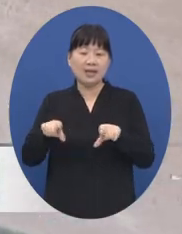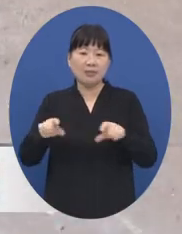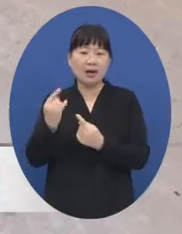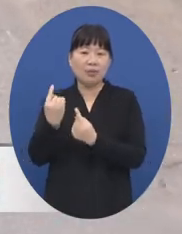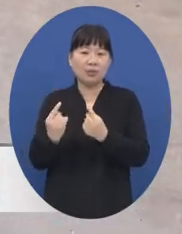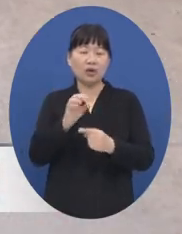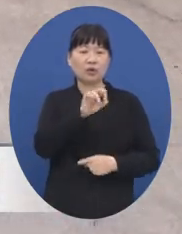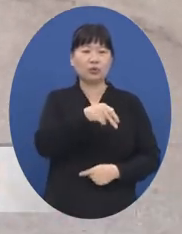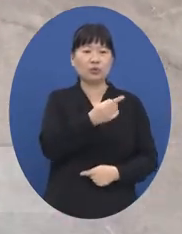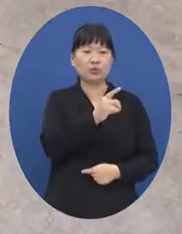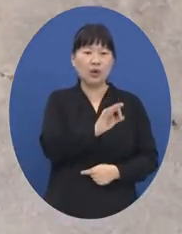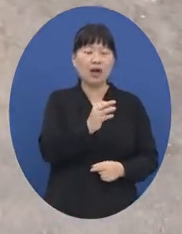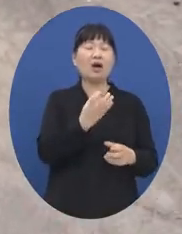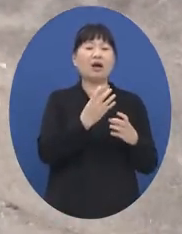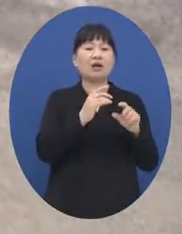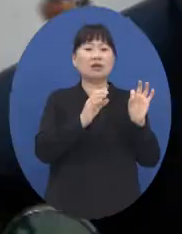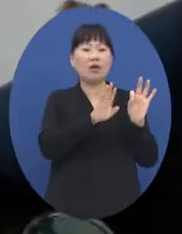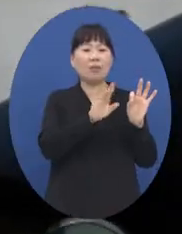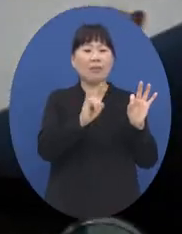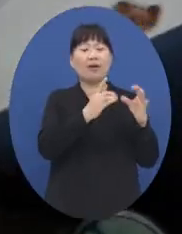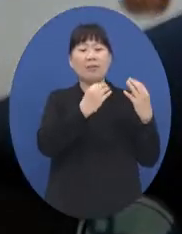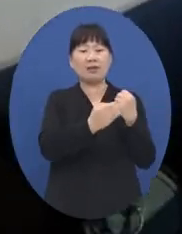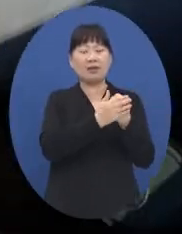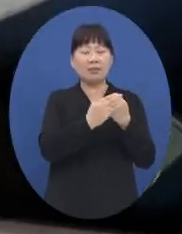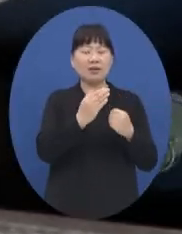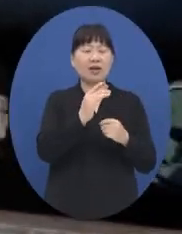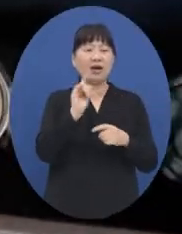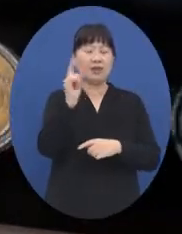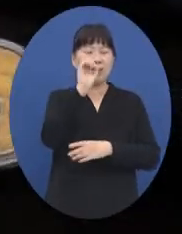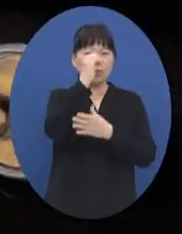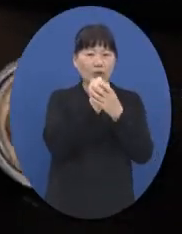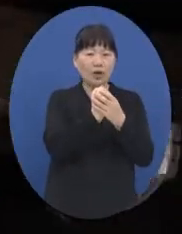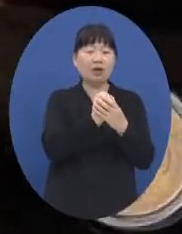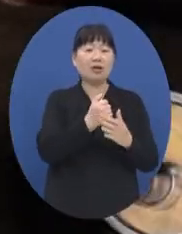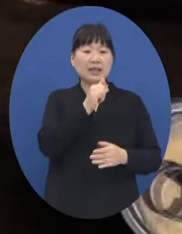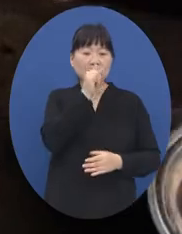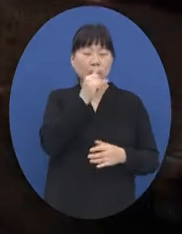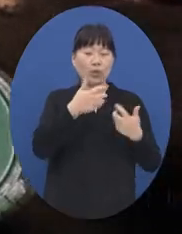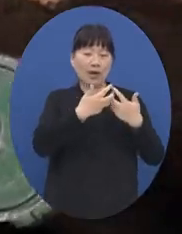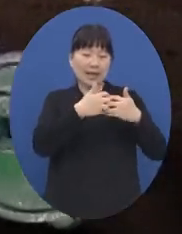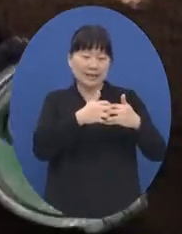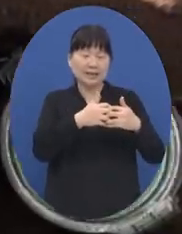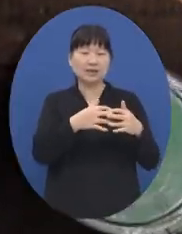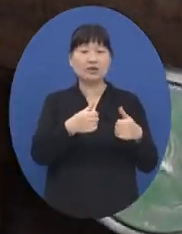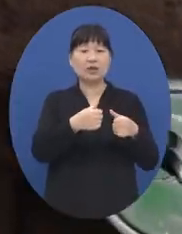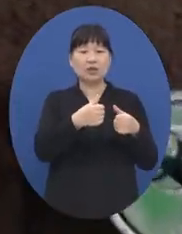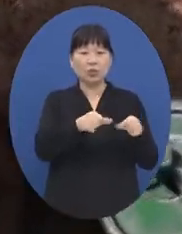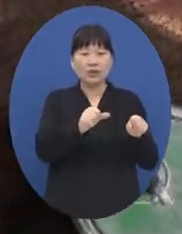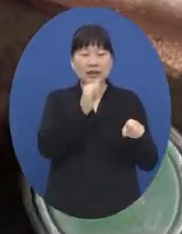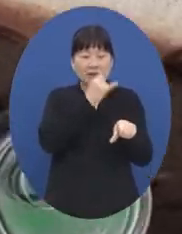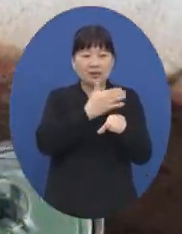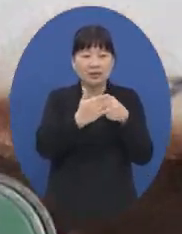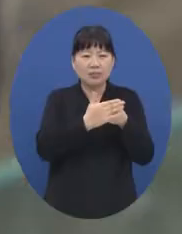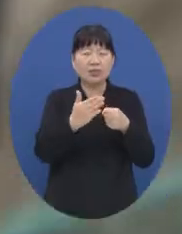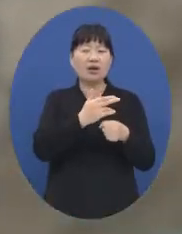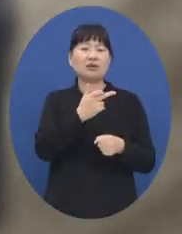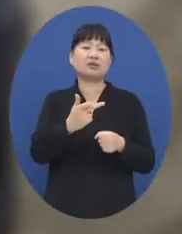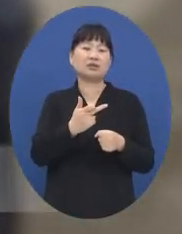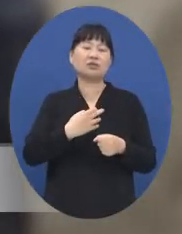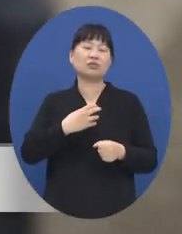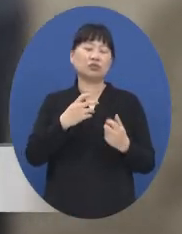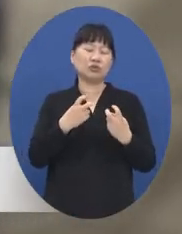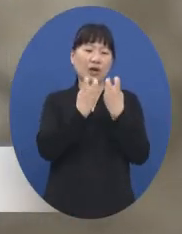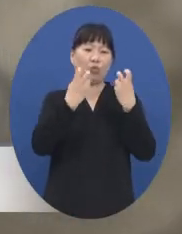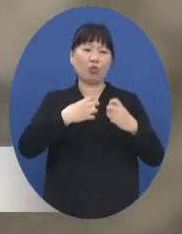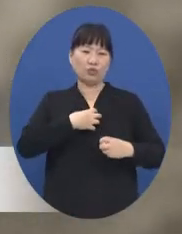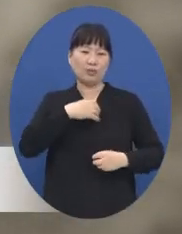10배나 많아 대기 환경에 치명적입니다. 또한 엔진이나 배기에 고장을 일으켜 자칫 큰 사고로 이어질 수도 있습니다.